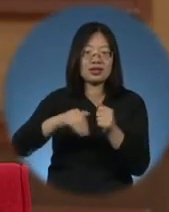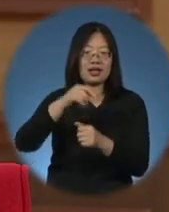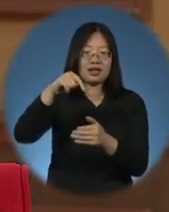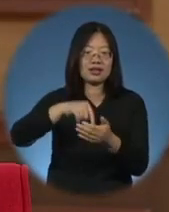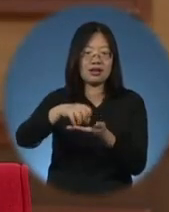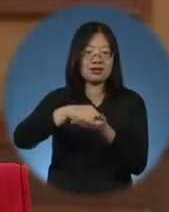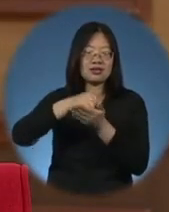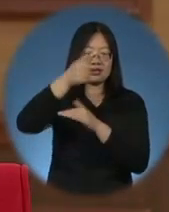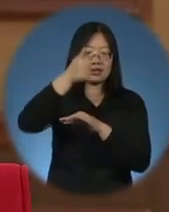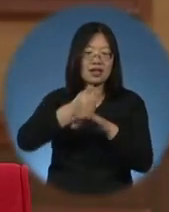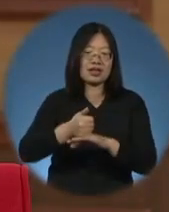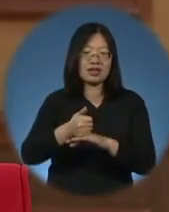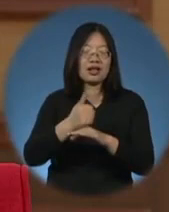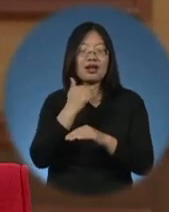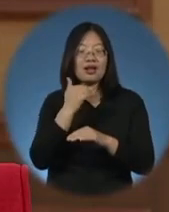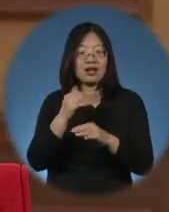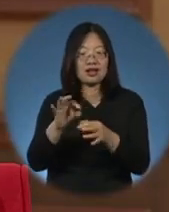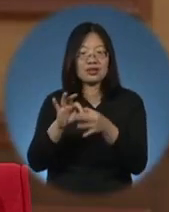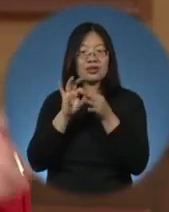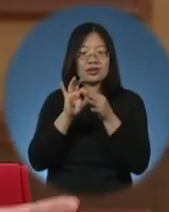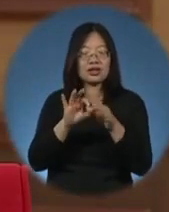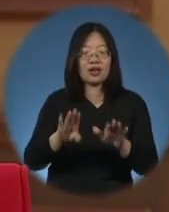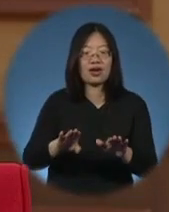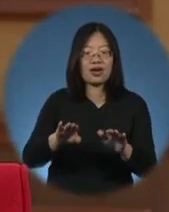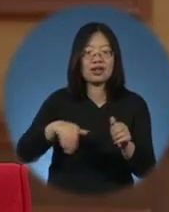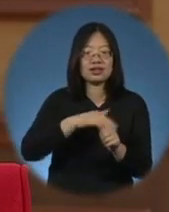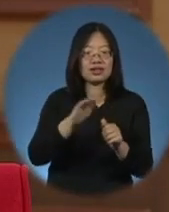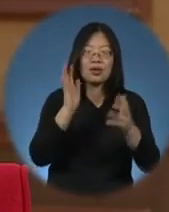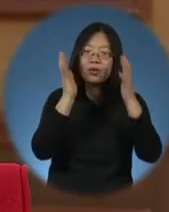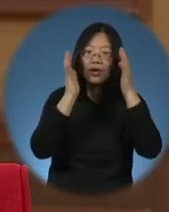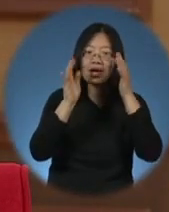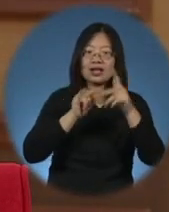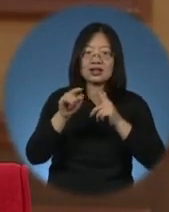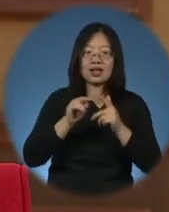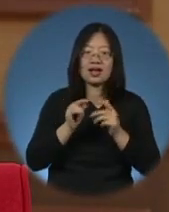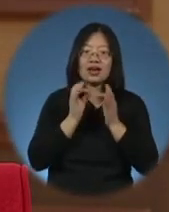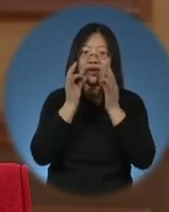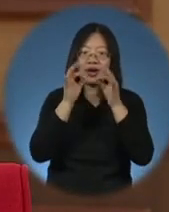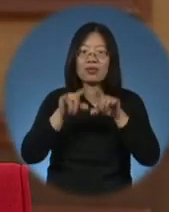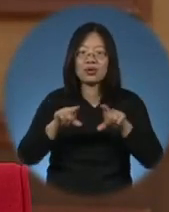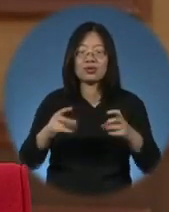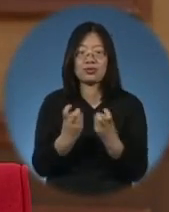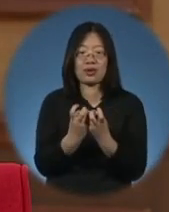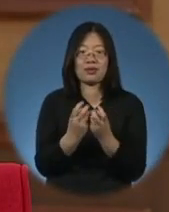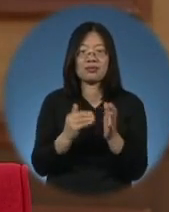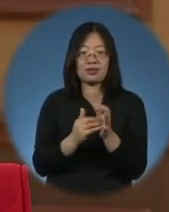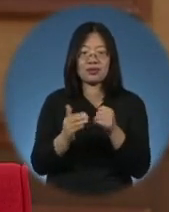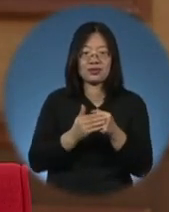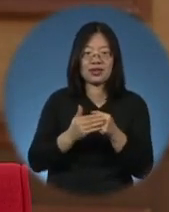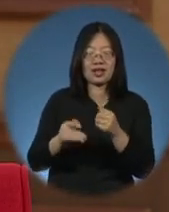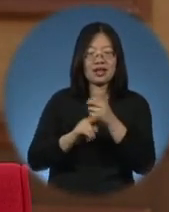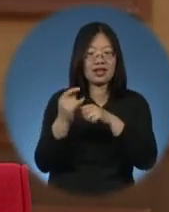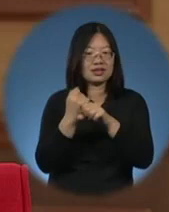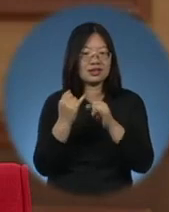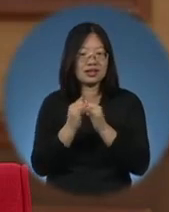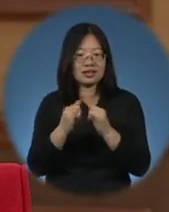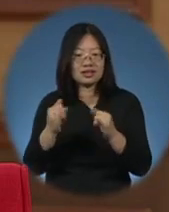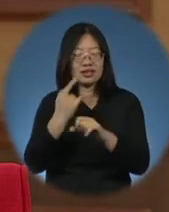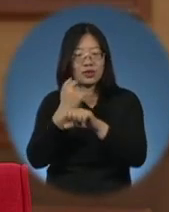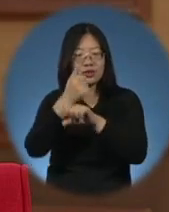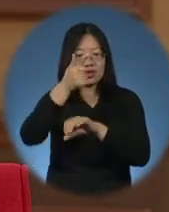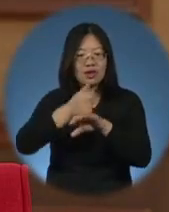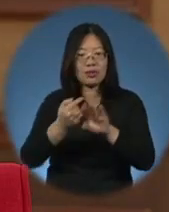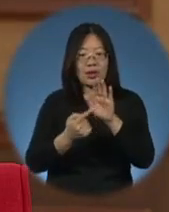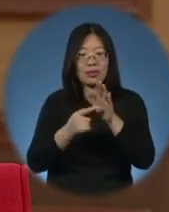상황에서 얻어진 결과에 기대서 현실의 복잡한 상황을 이해하려고 하는 게 표준적인 방법이에요. 그래서 예, 예. 과학자들이 어떤 연구